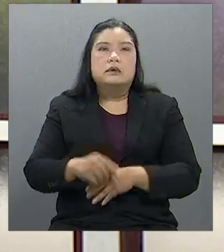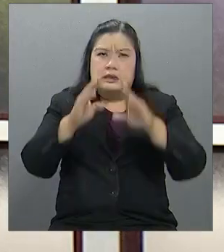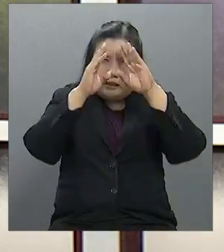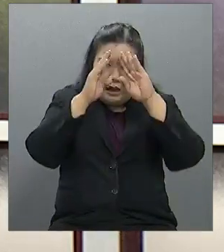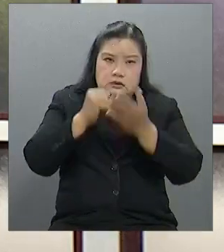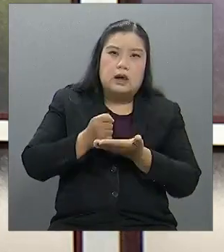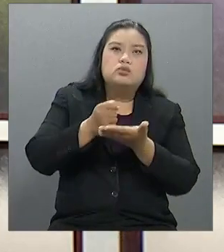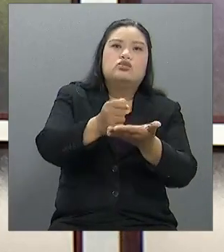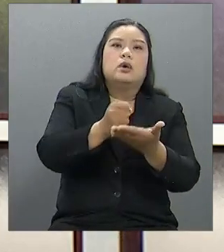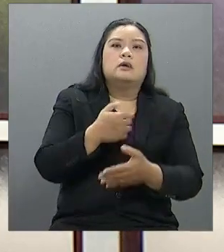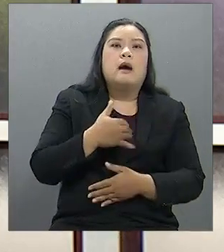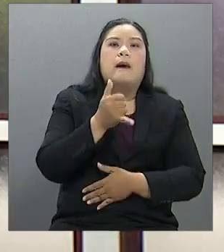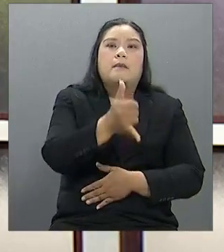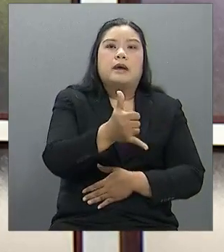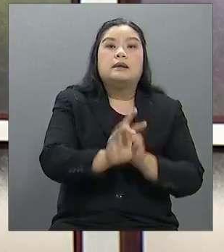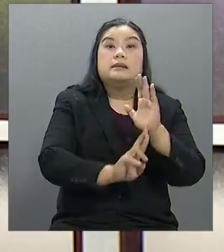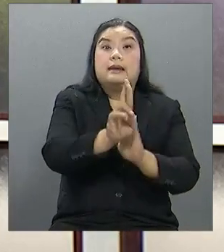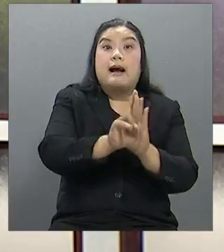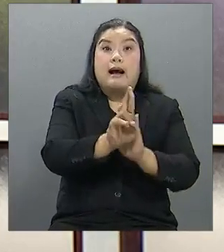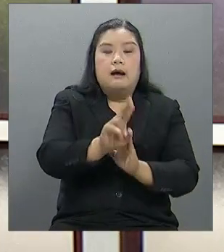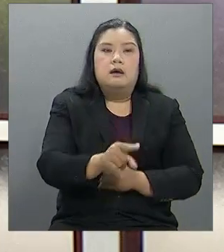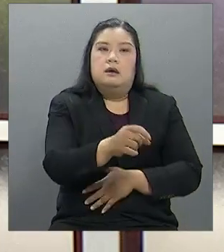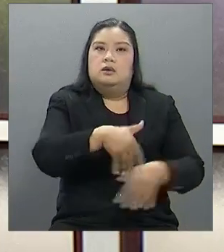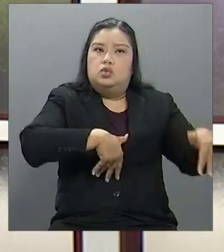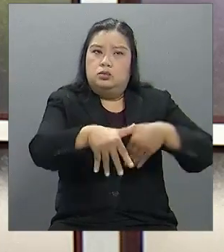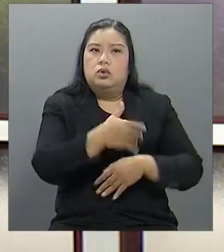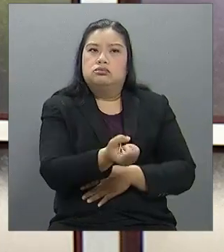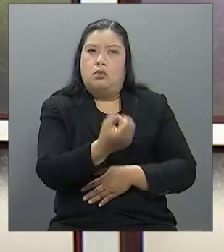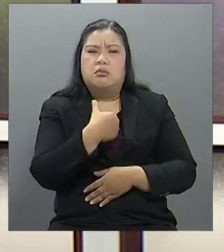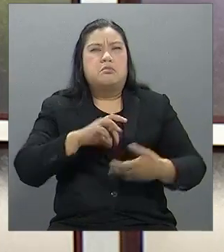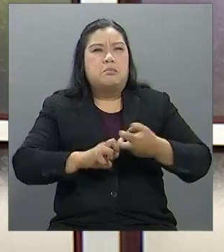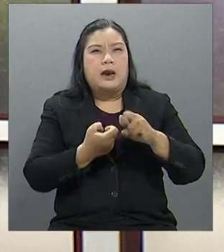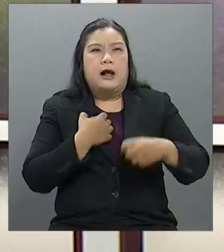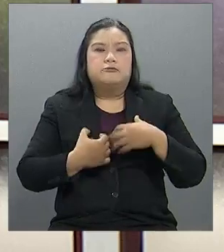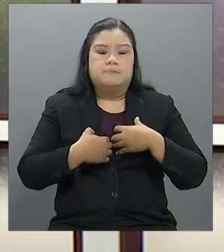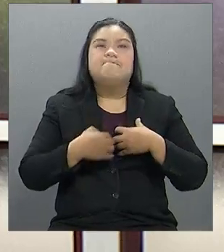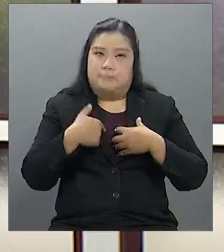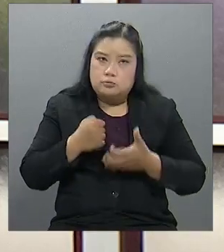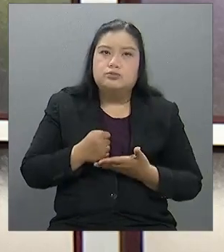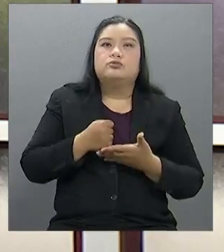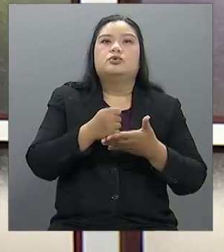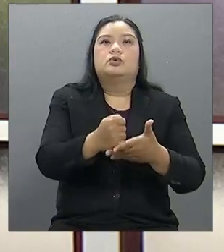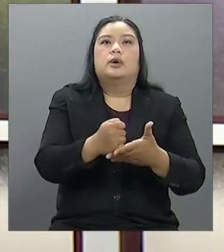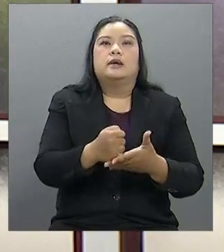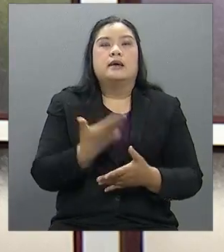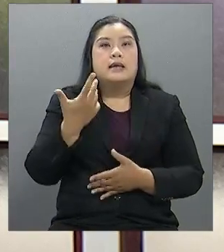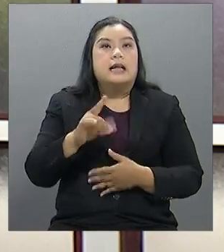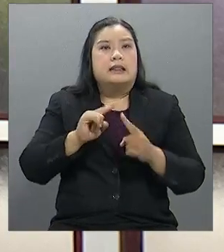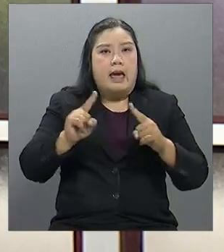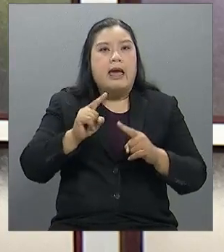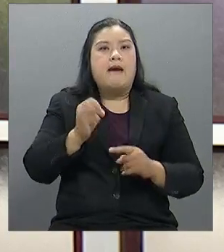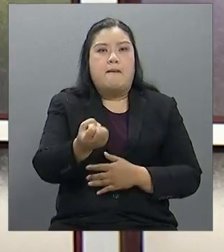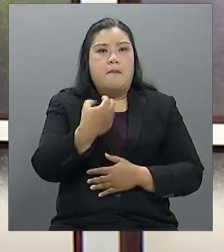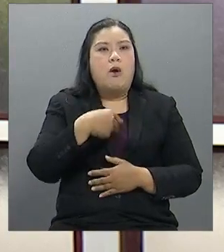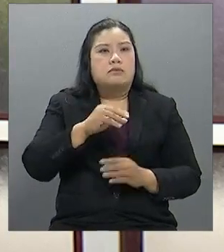ยแล้วก็เป็นความเดือดร้อนของชาวบ้านถึงแม้ว่าจะอยู่ห่างไกลสักแค่ไหนก็ตามนะคะแต่ว่าน้ำไฟสิ่งข้าวของอุป